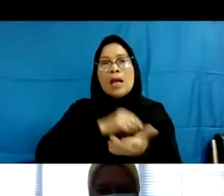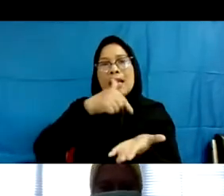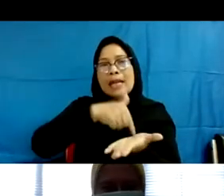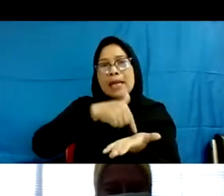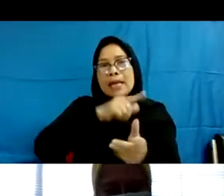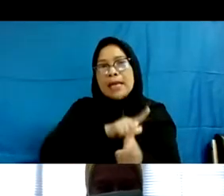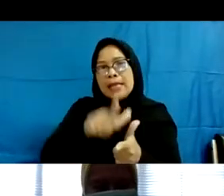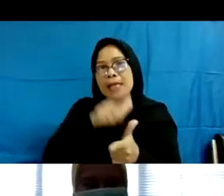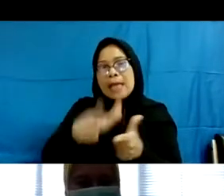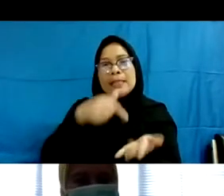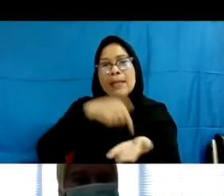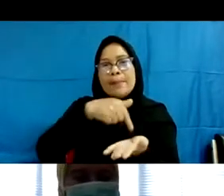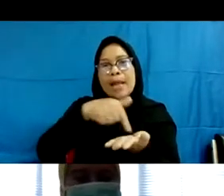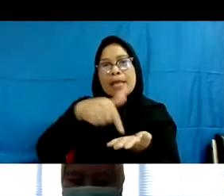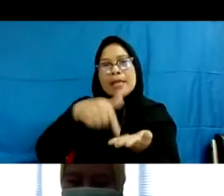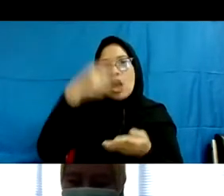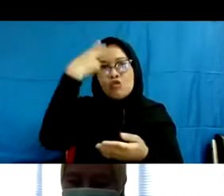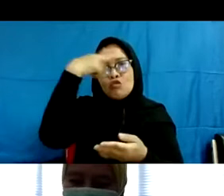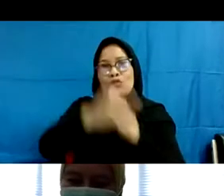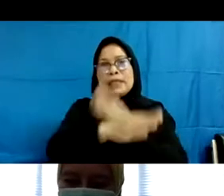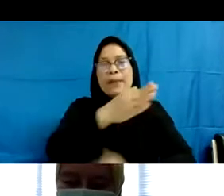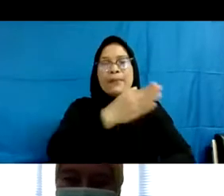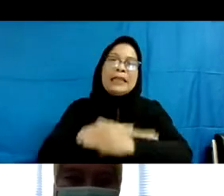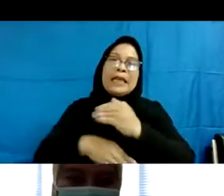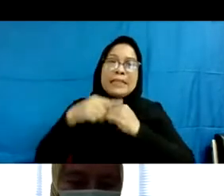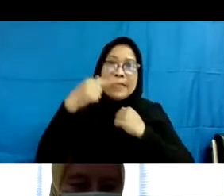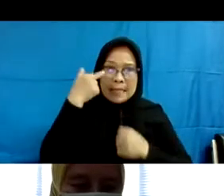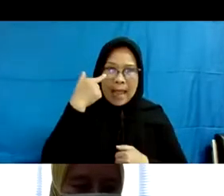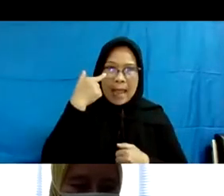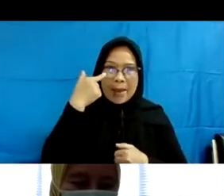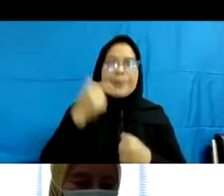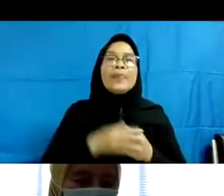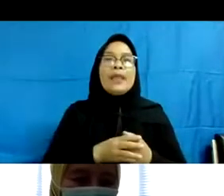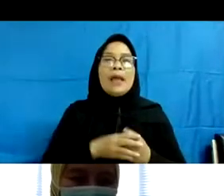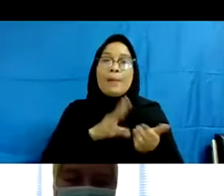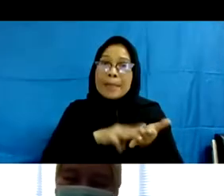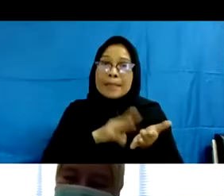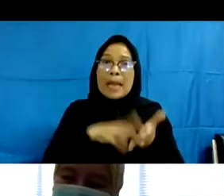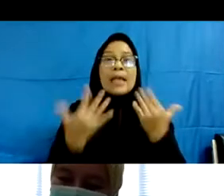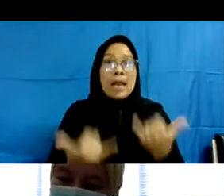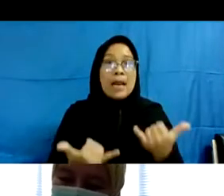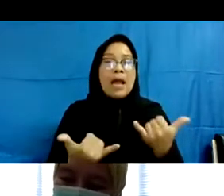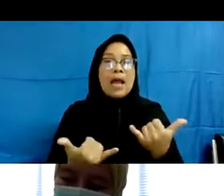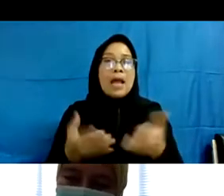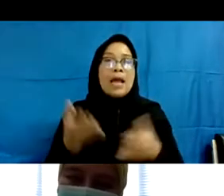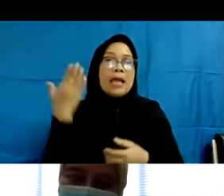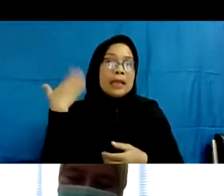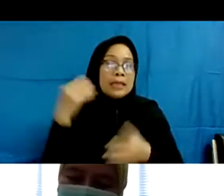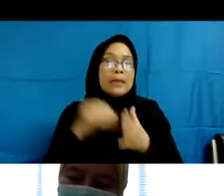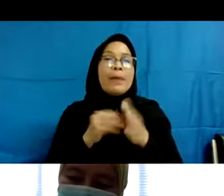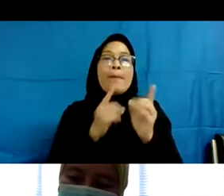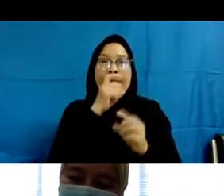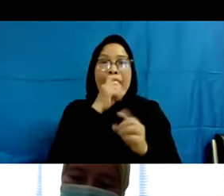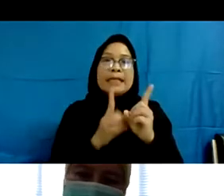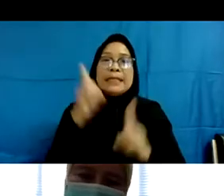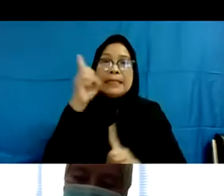literasi braille bagi penyandang disabilitas netra. Persoalannya juga tadi kan Pak Dirjen mengatakan bahwa